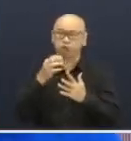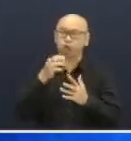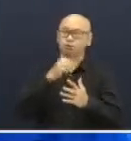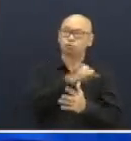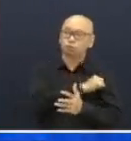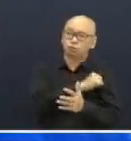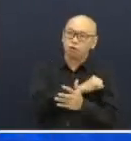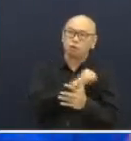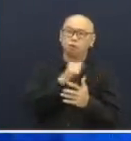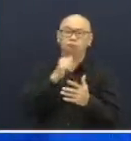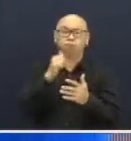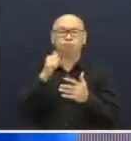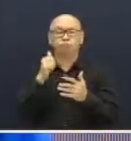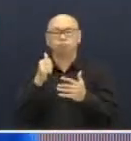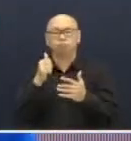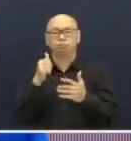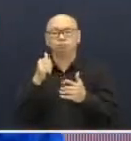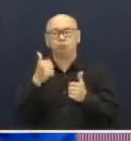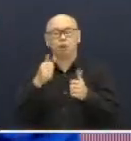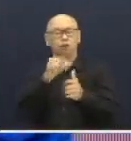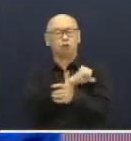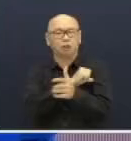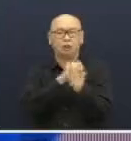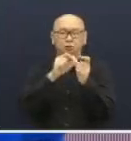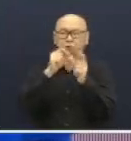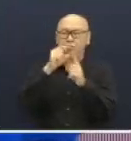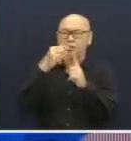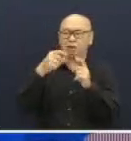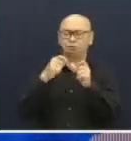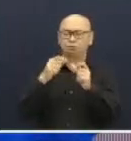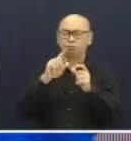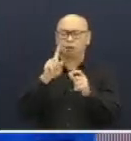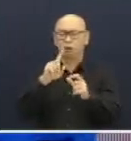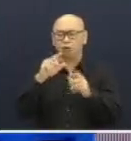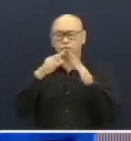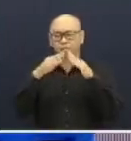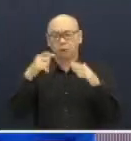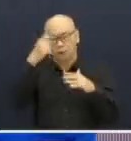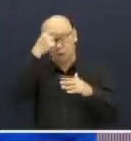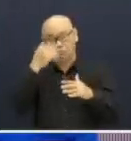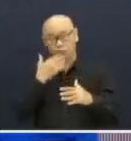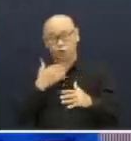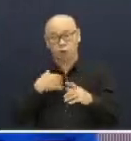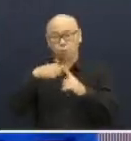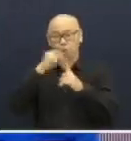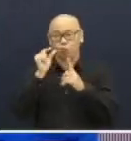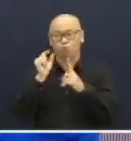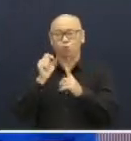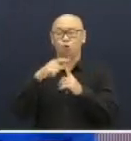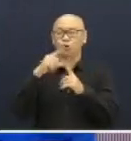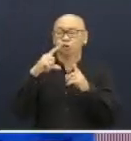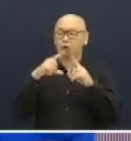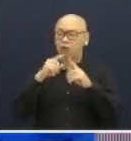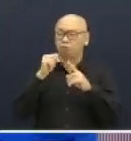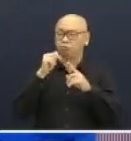mengakses dokter spesialis. Kemudian bisa mengakses mana rumah sakit yang mempunyai kuota dengan penyakit tertentu.